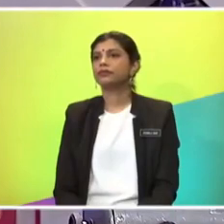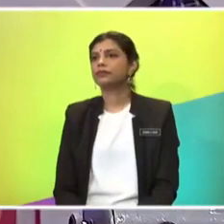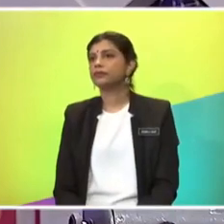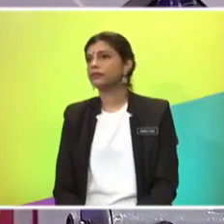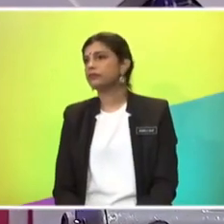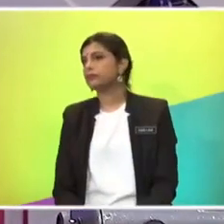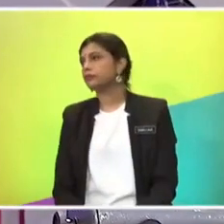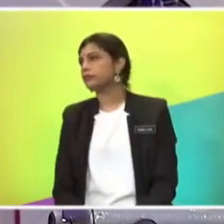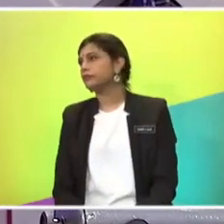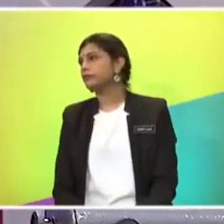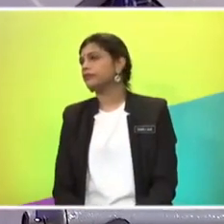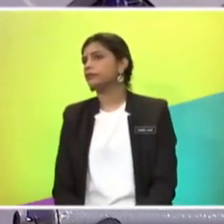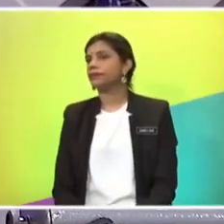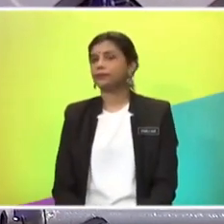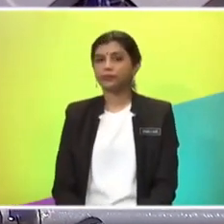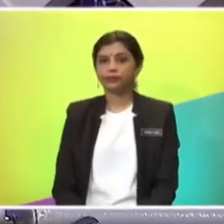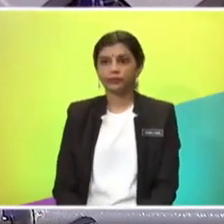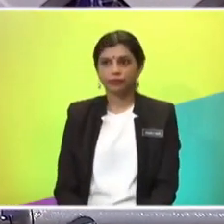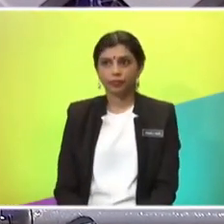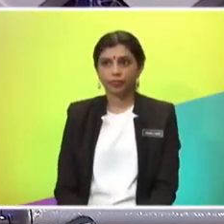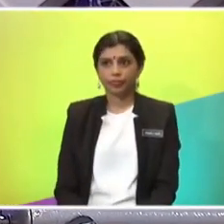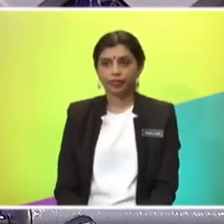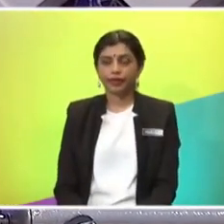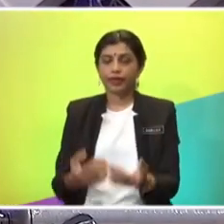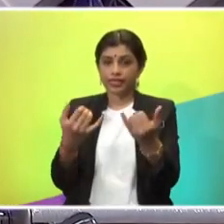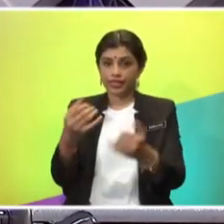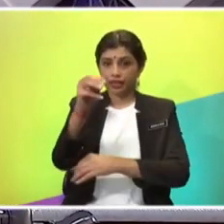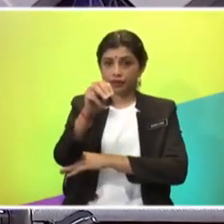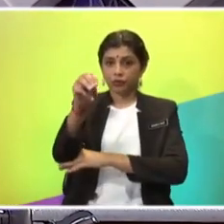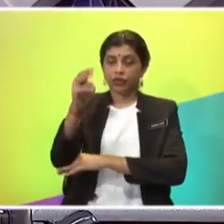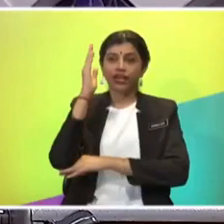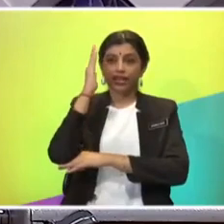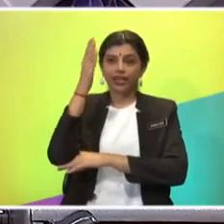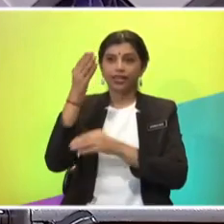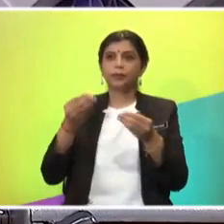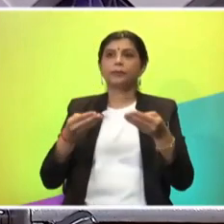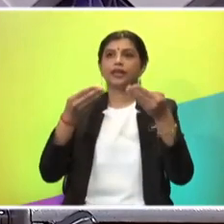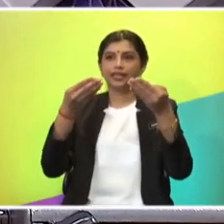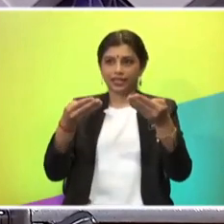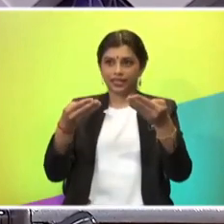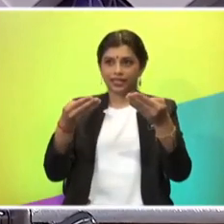tak Mrs. Yo bagi Luis duit yang saya tunjukkan ni?